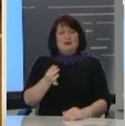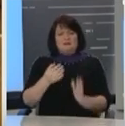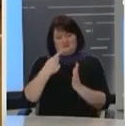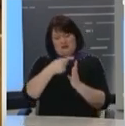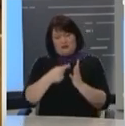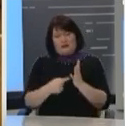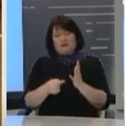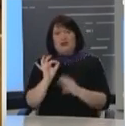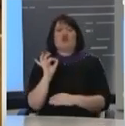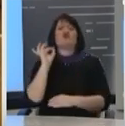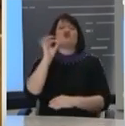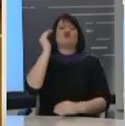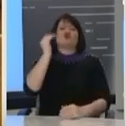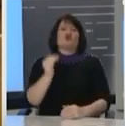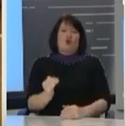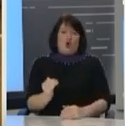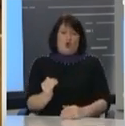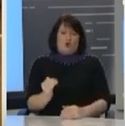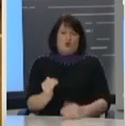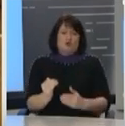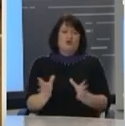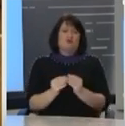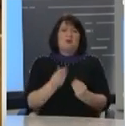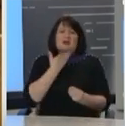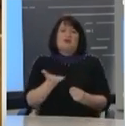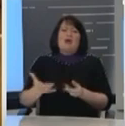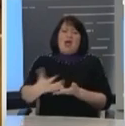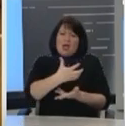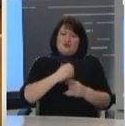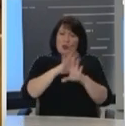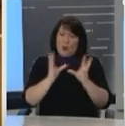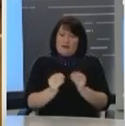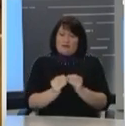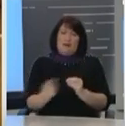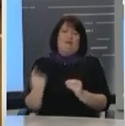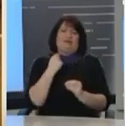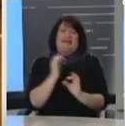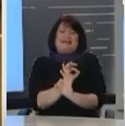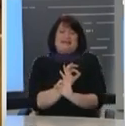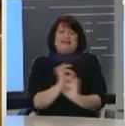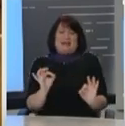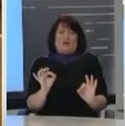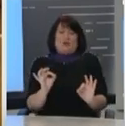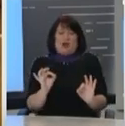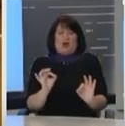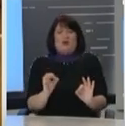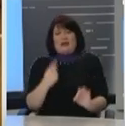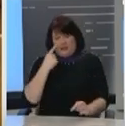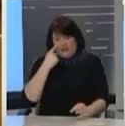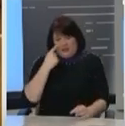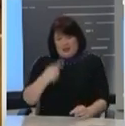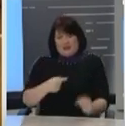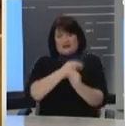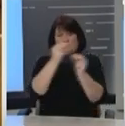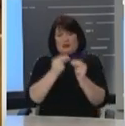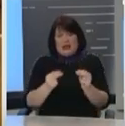κανέναν από τους δημοσιονομικούς στόχους του προγράμματος, και ότι αποτελεί νομοτέλεια ότι ο